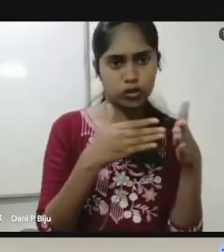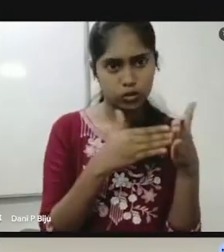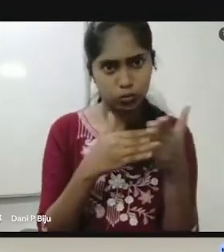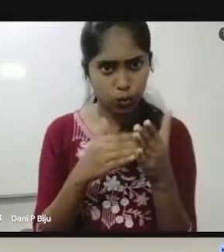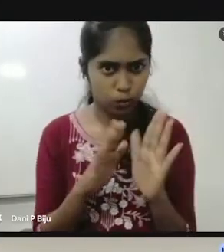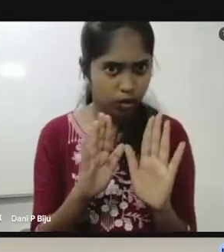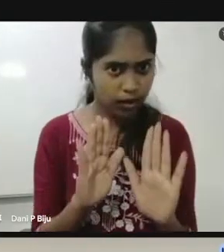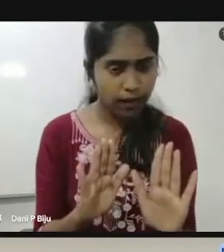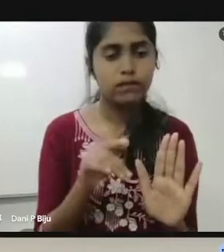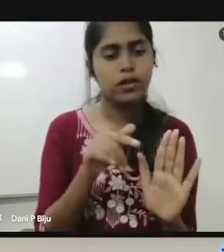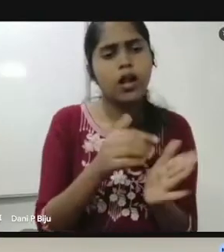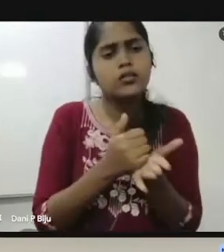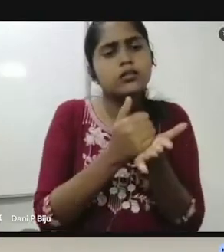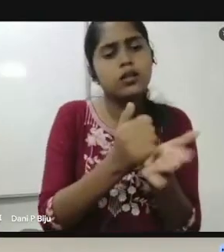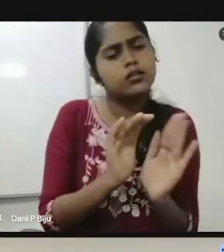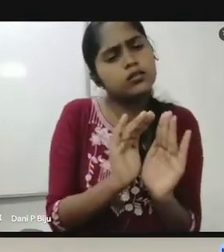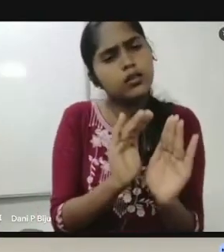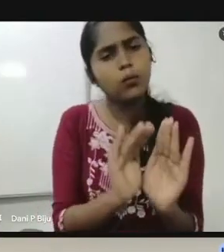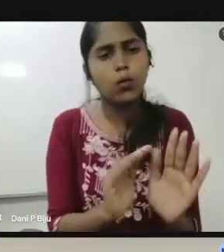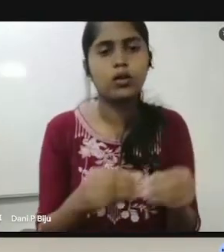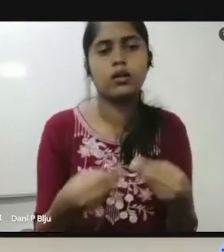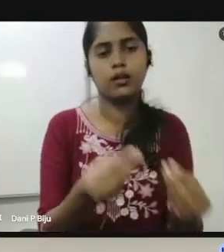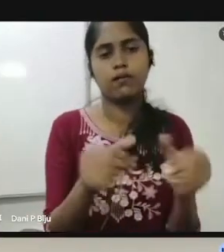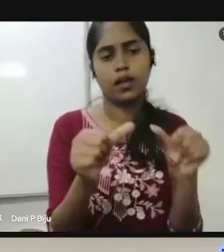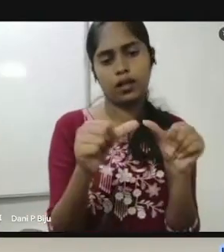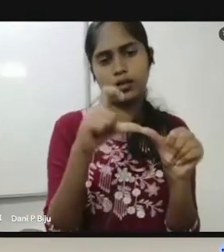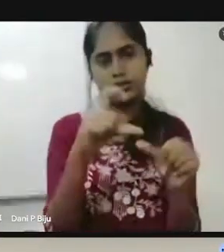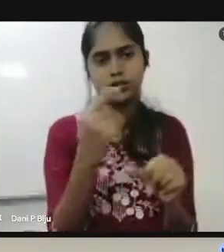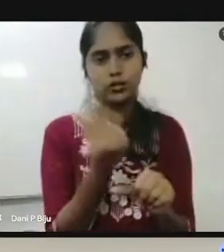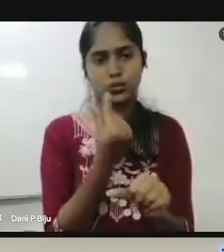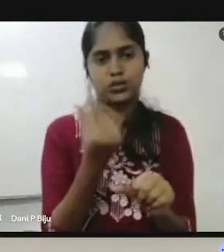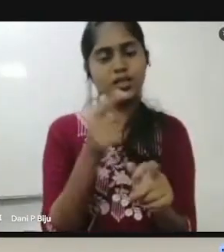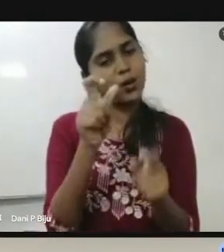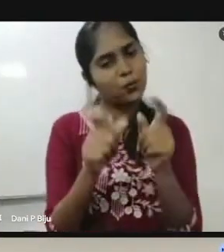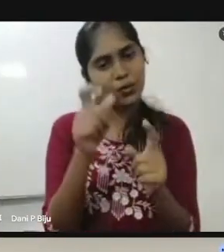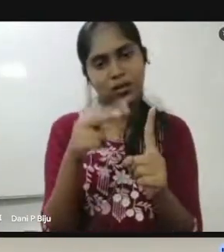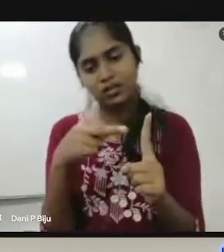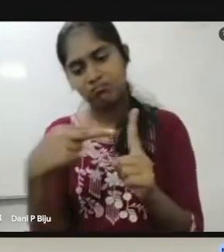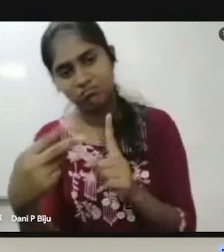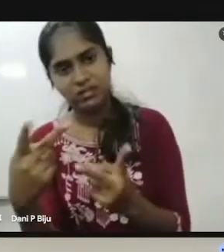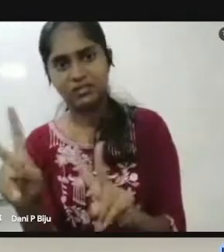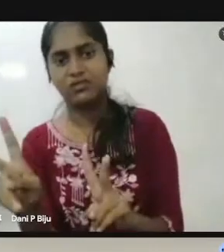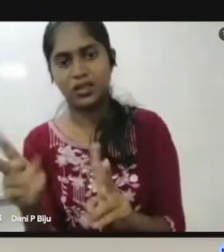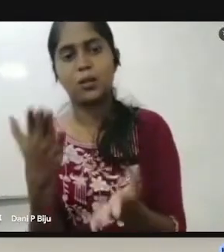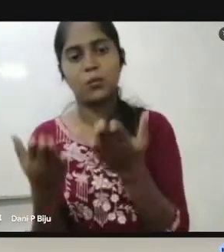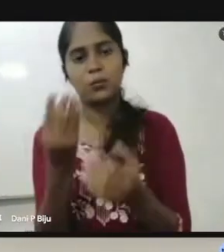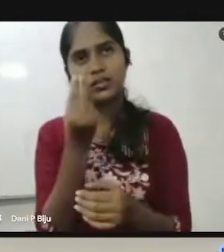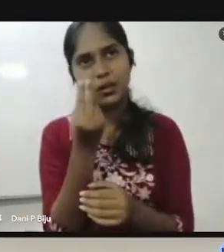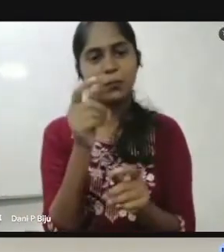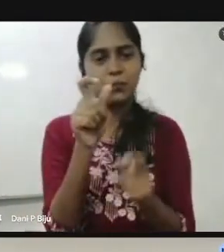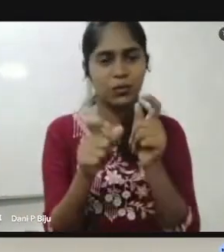നടത്താൻ ബുദ്ധിമുട്ടുള്ള ഒരാൾക്ക് ഇത് ഡെഫിനറ്റ്ലി സഹായിക്കുന്നുണ്ട്. അപ്പൊ നമ്മളുടെ കാഴ്ചപ്പാടാണ് മാറ്റേണ്ടത്. പക്ഷെ ഇതുകൊണ്ട്